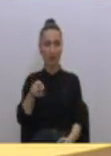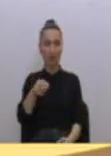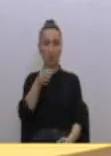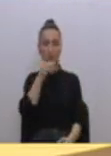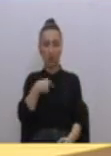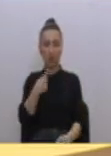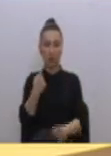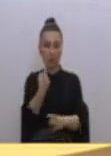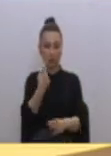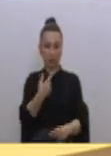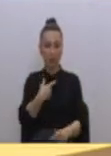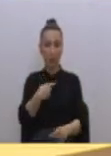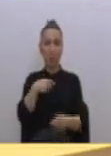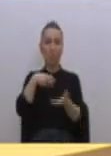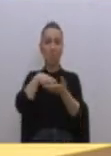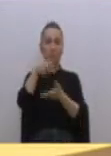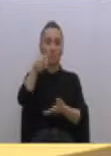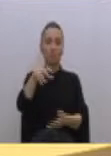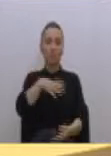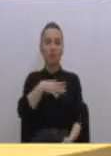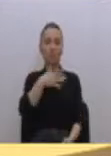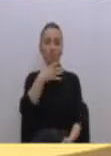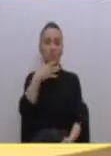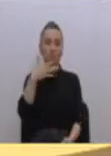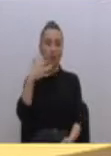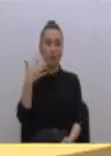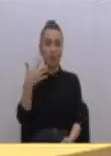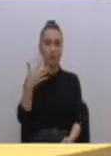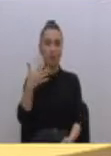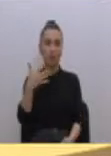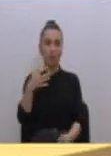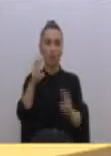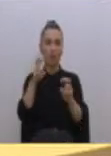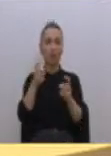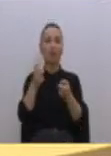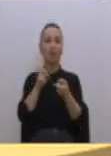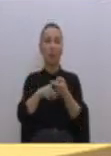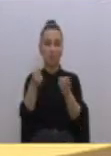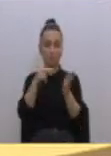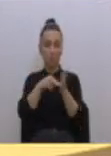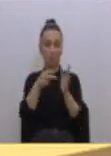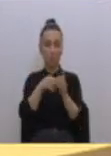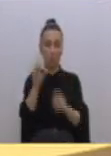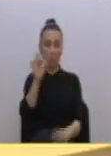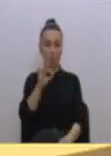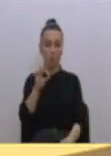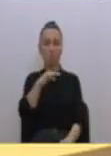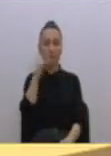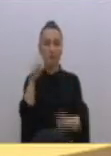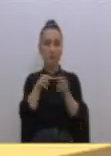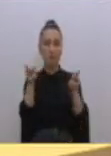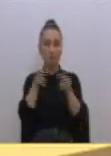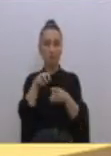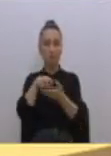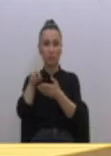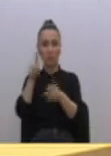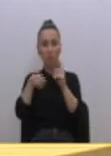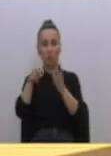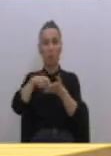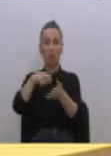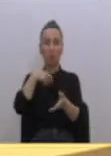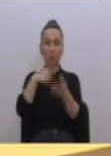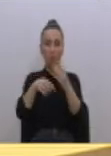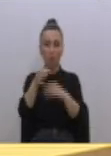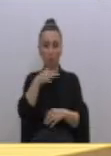es bivtsere bevs da dzita da es ekheba biudzhets bevs saministros zogma mogtsera zogma